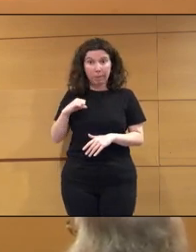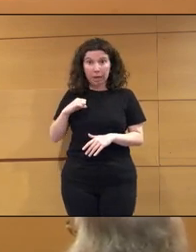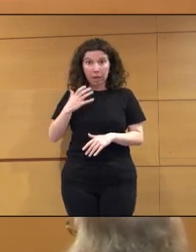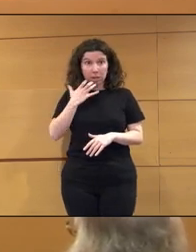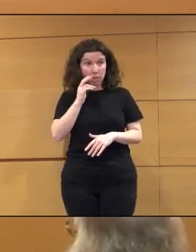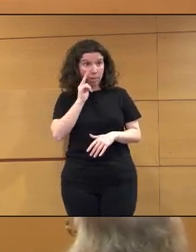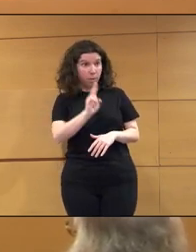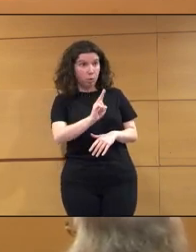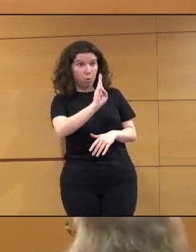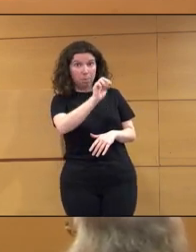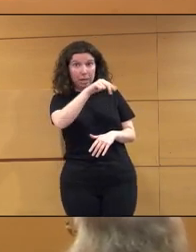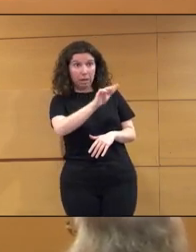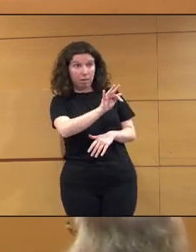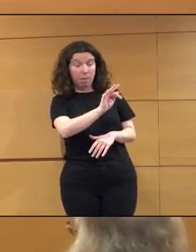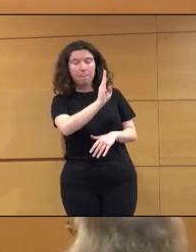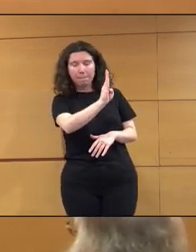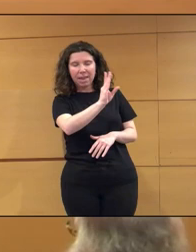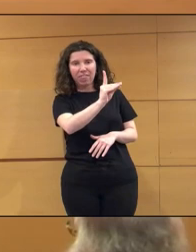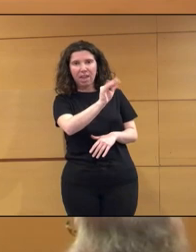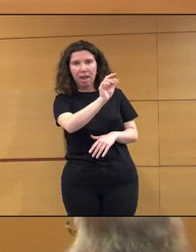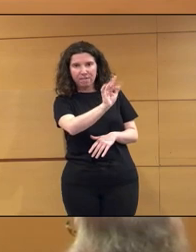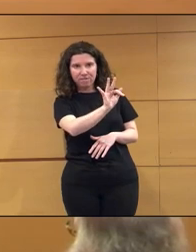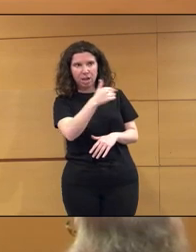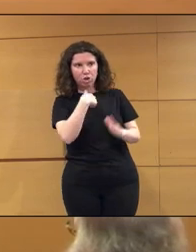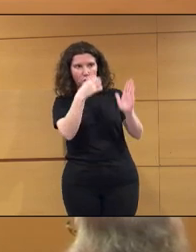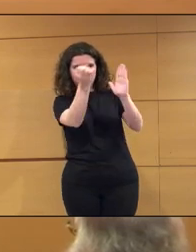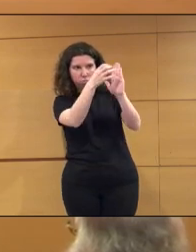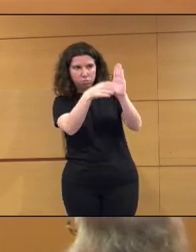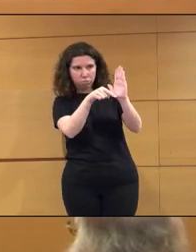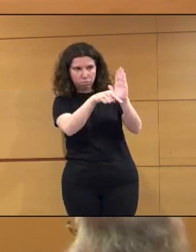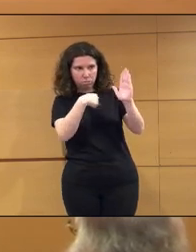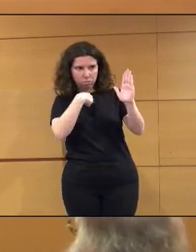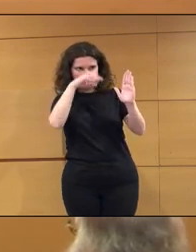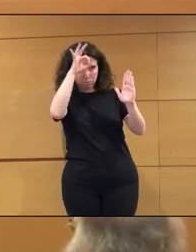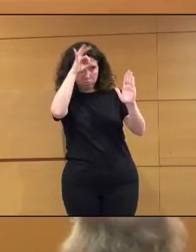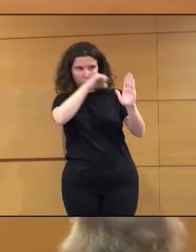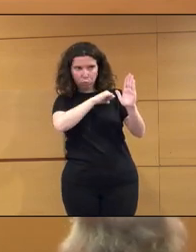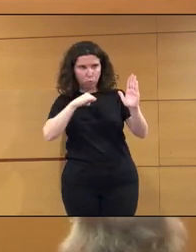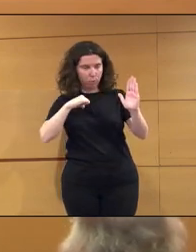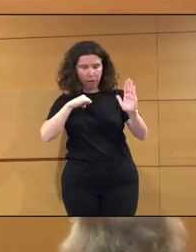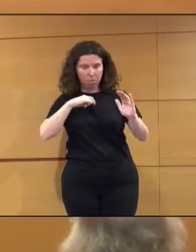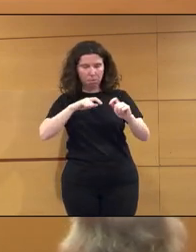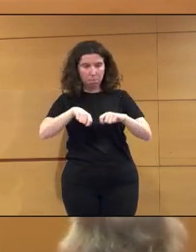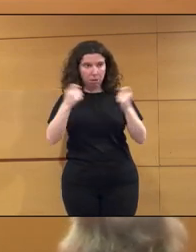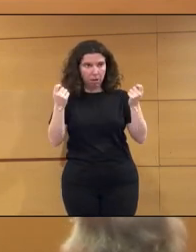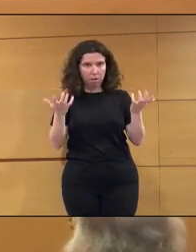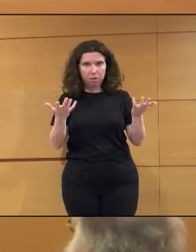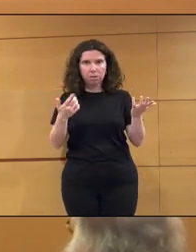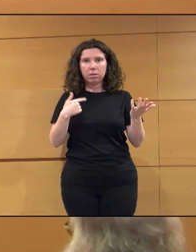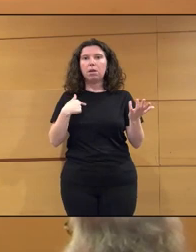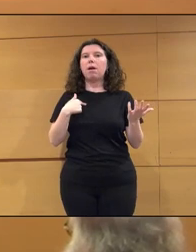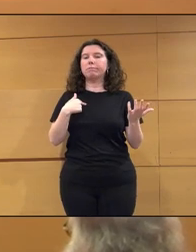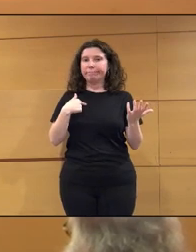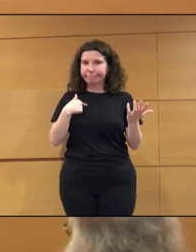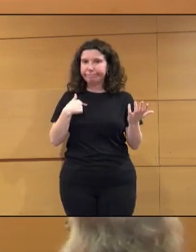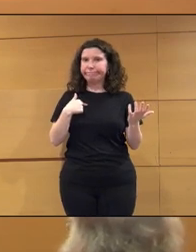PDF que he de, no, que he d'omplir, doncs allò ja em va arribar encara més. Ja. Què hem de fer? Què hem de